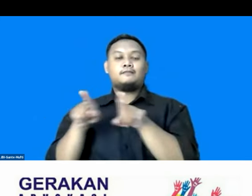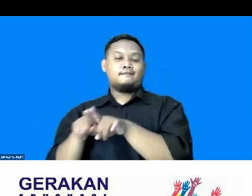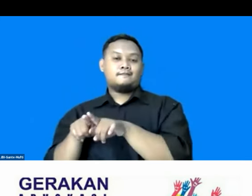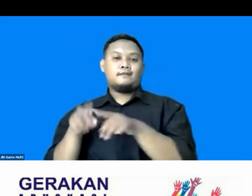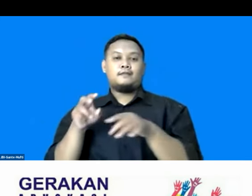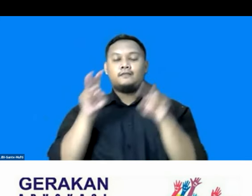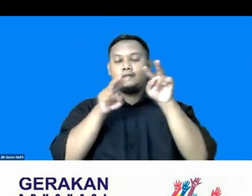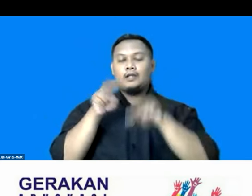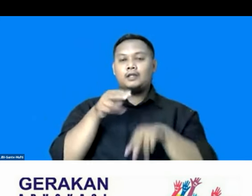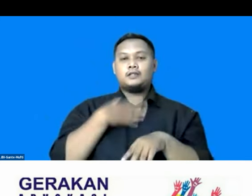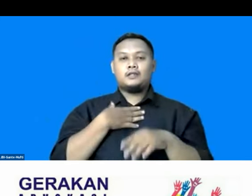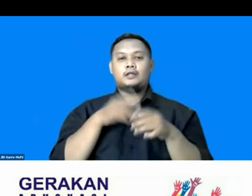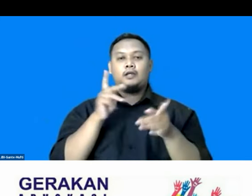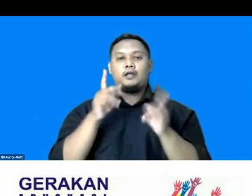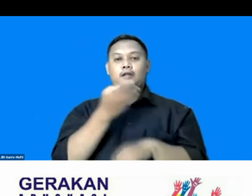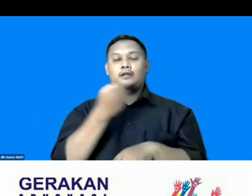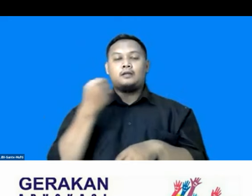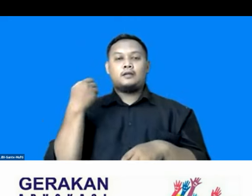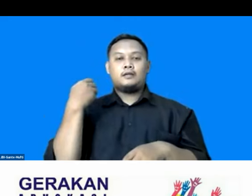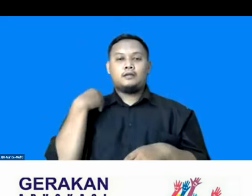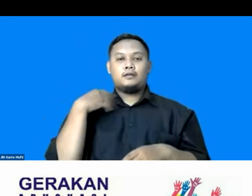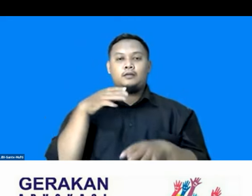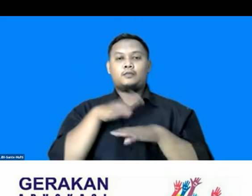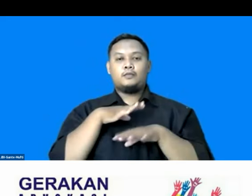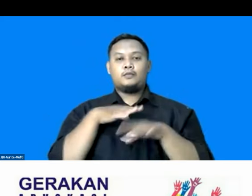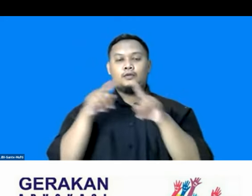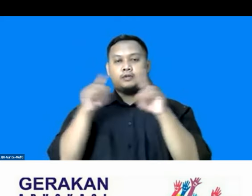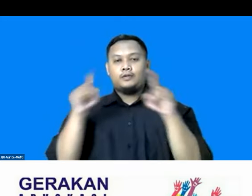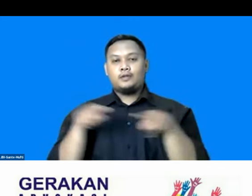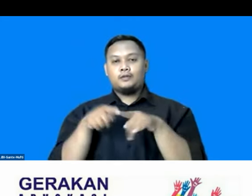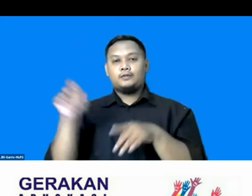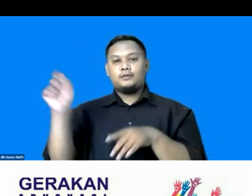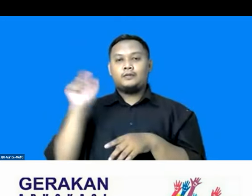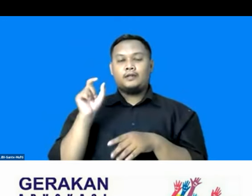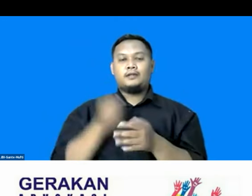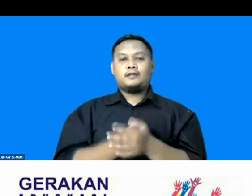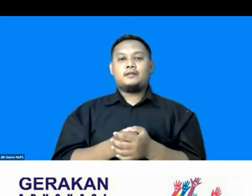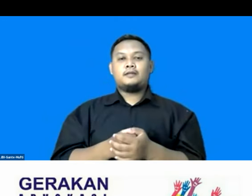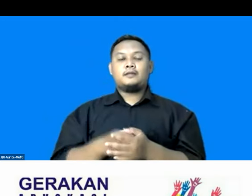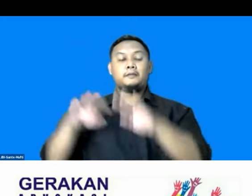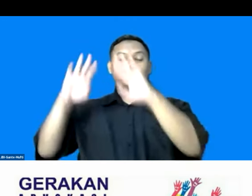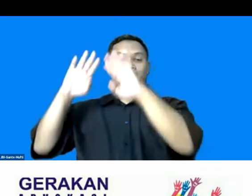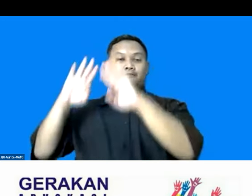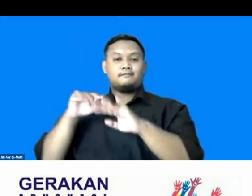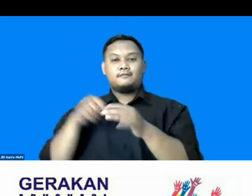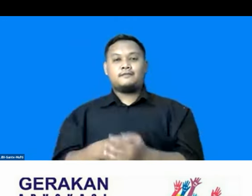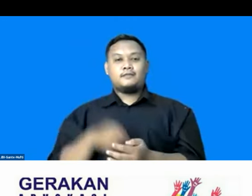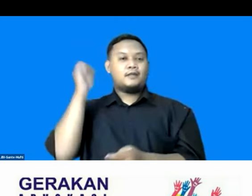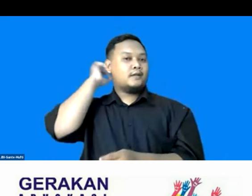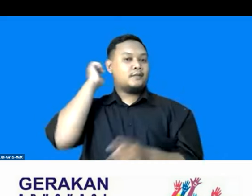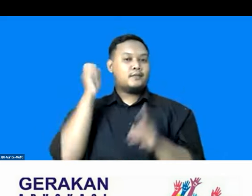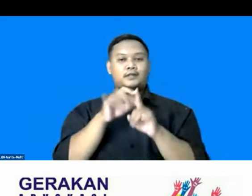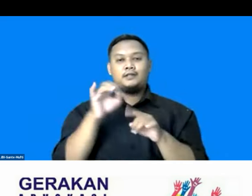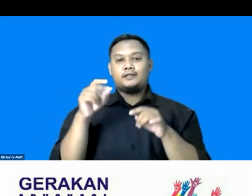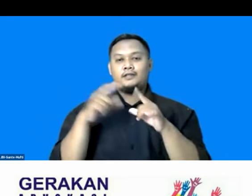juga kalau ada yang butuh kartu undangan, promosi juga. Bu Dira mendesain